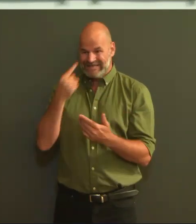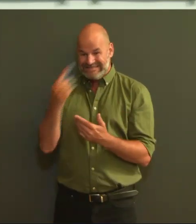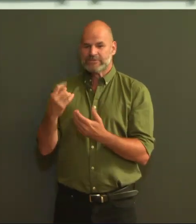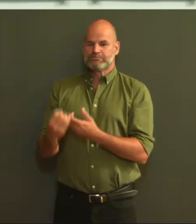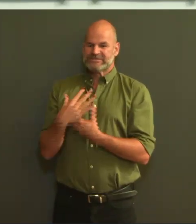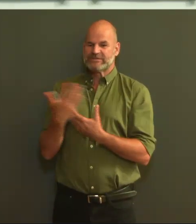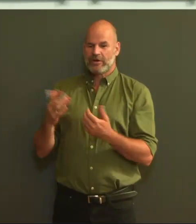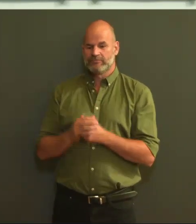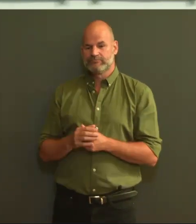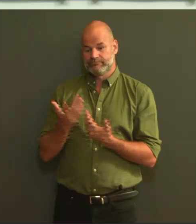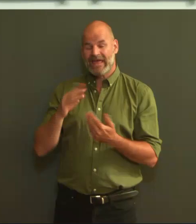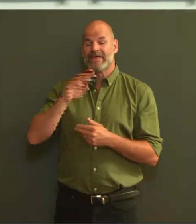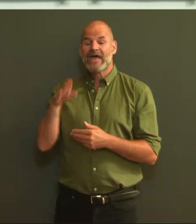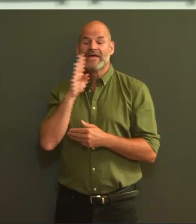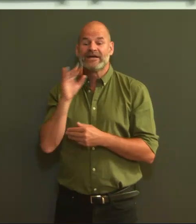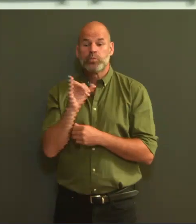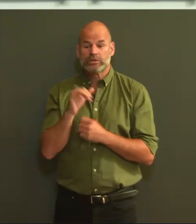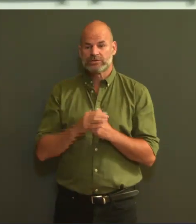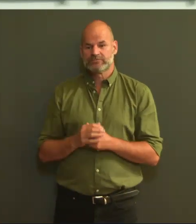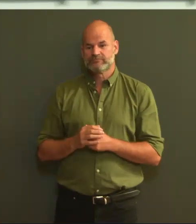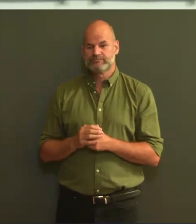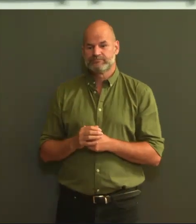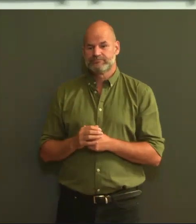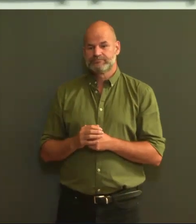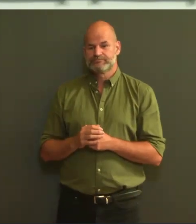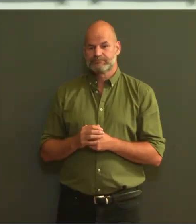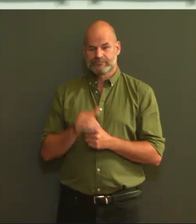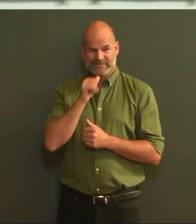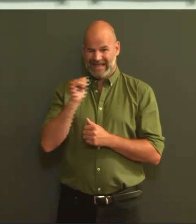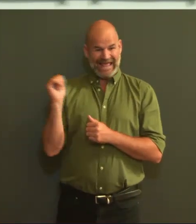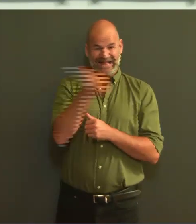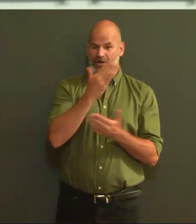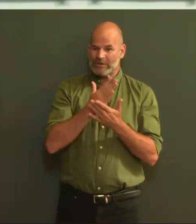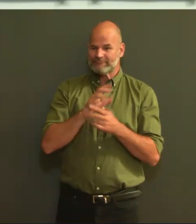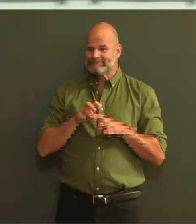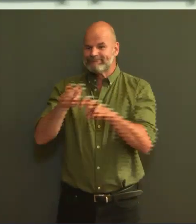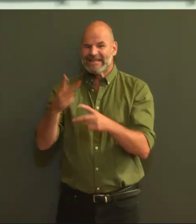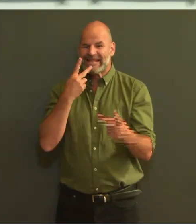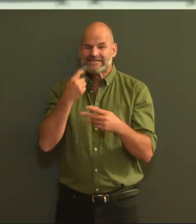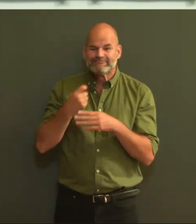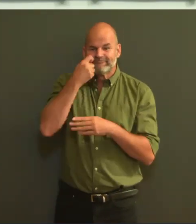een deel van de besmettingen wordt bevestigd in het labo en officieel wordt gerapporteerd.